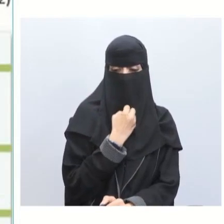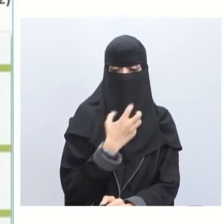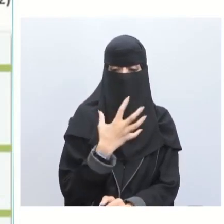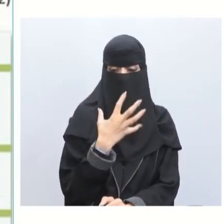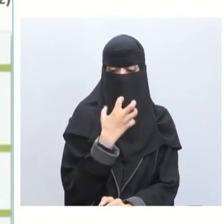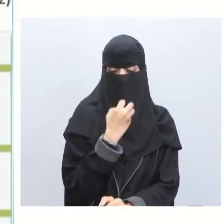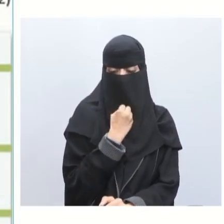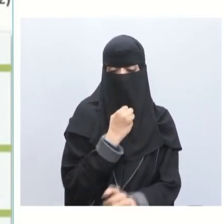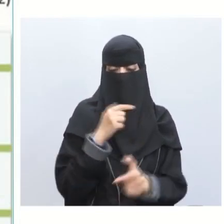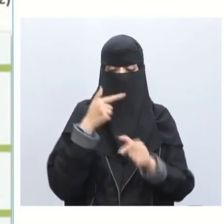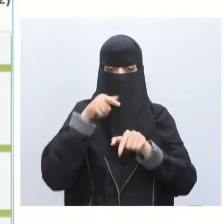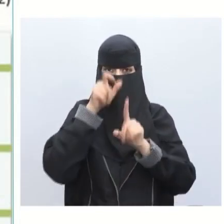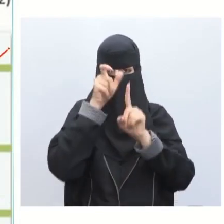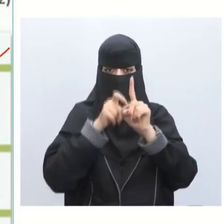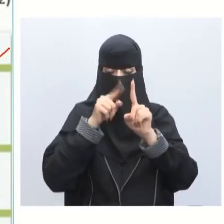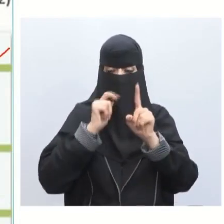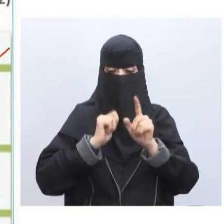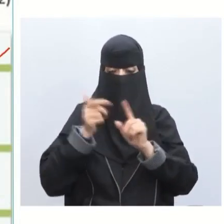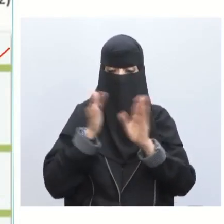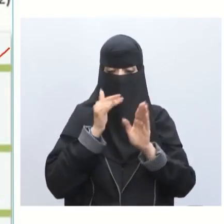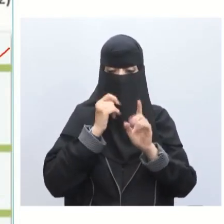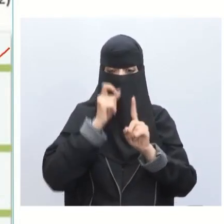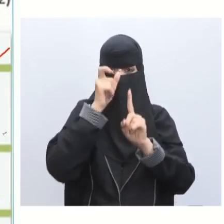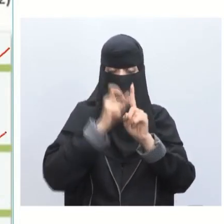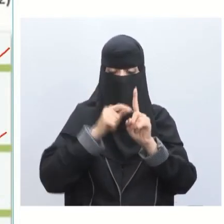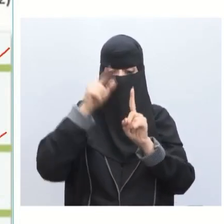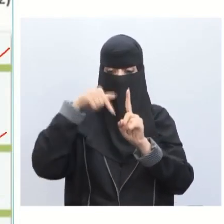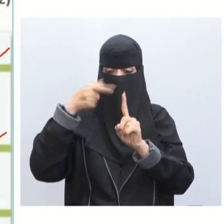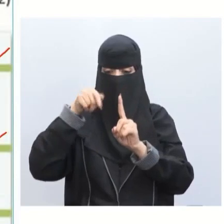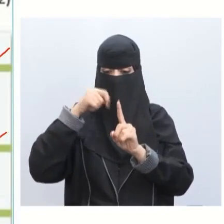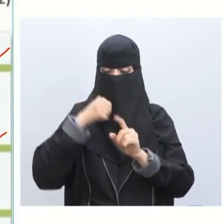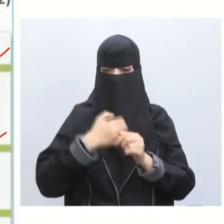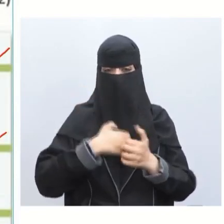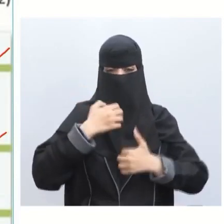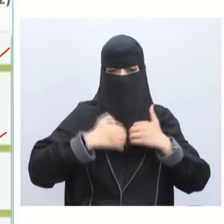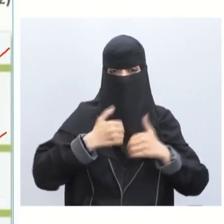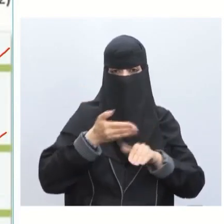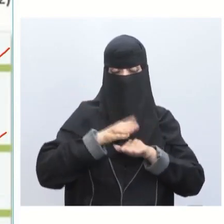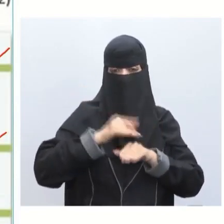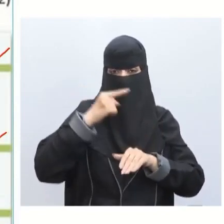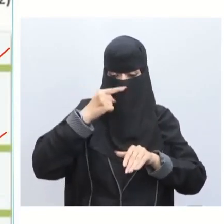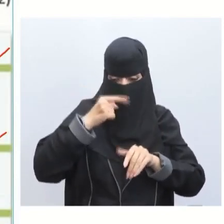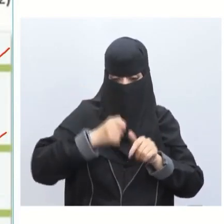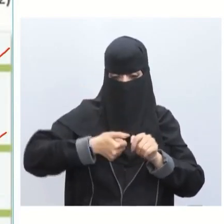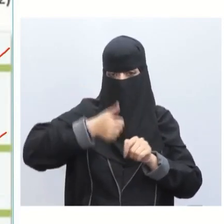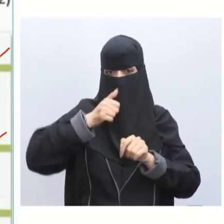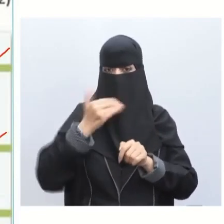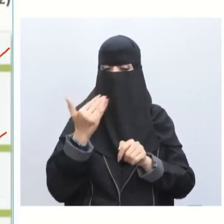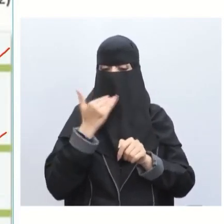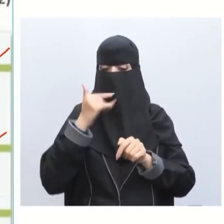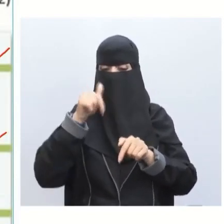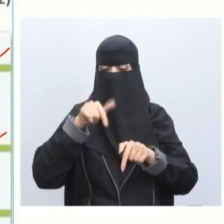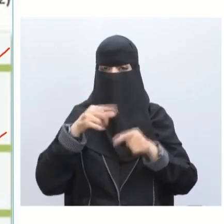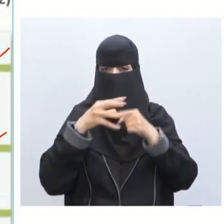التنمر ذكرنا المطارده الالكترونيه ثانيا المضايقه الاساءه للاخرين